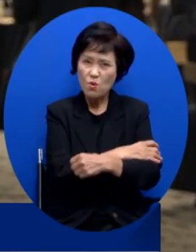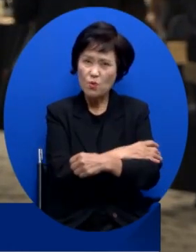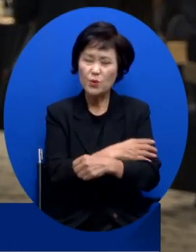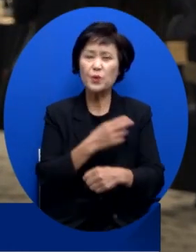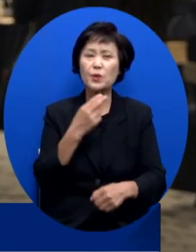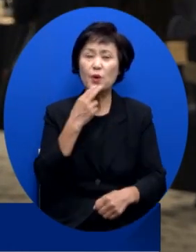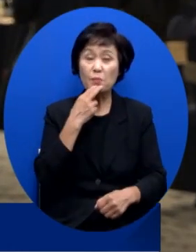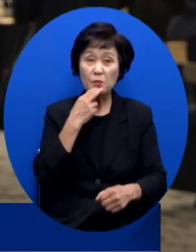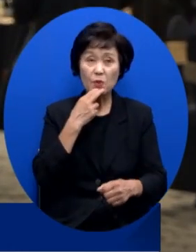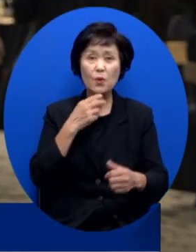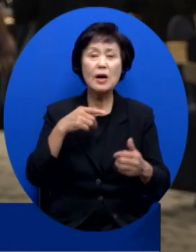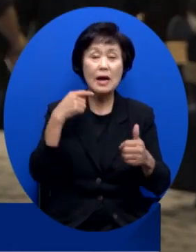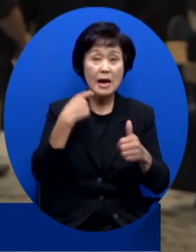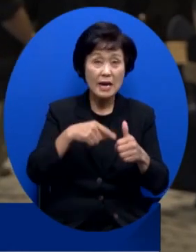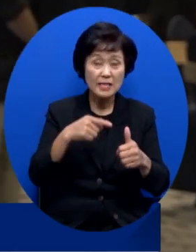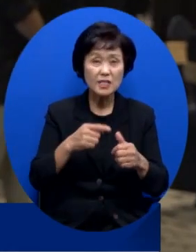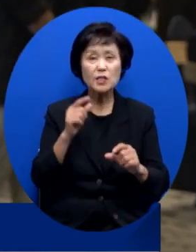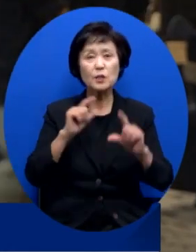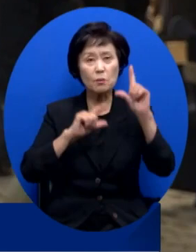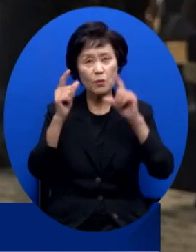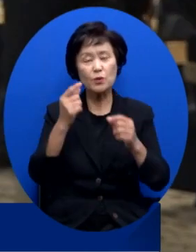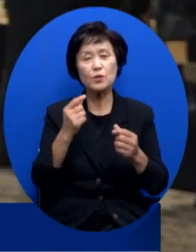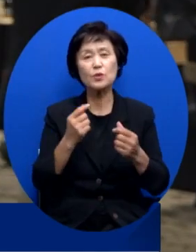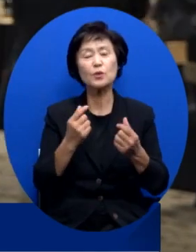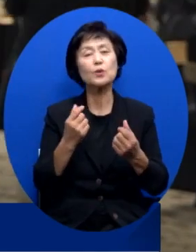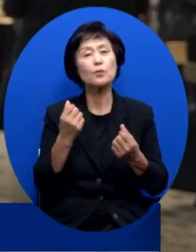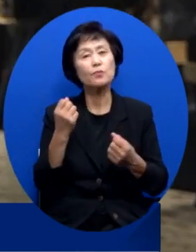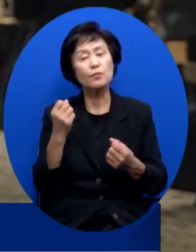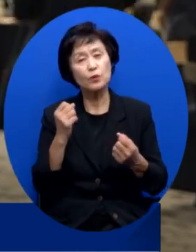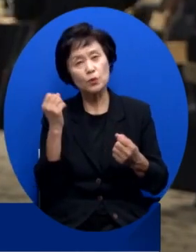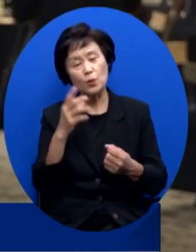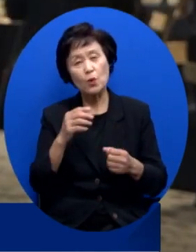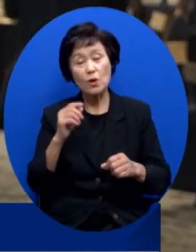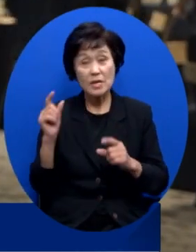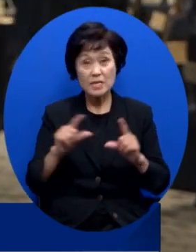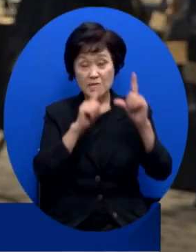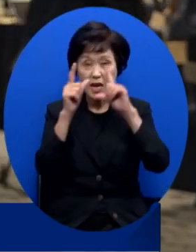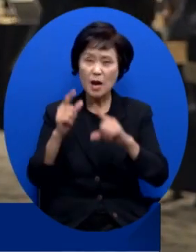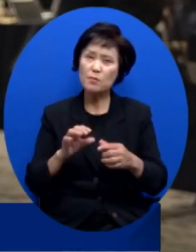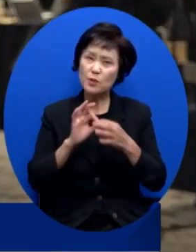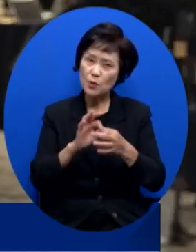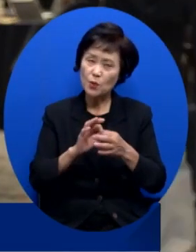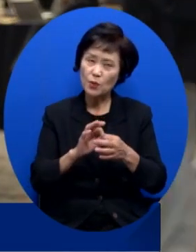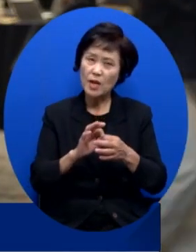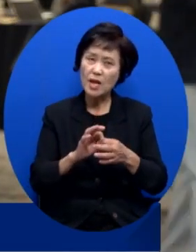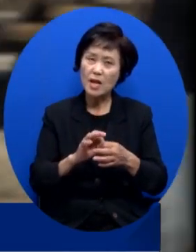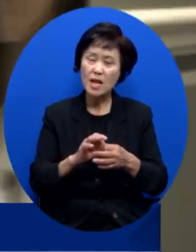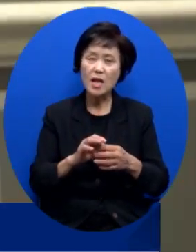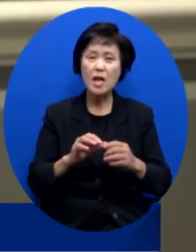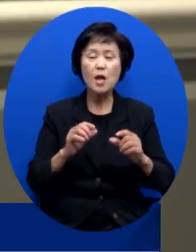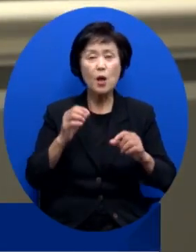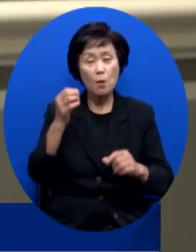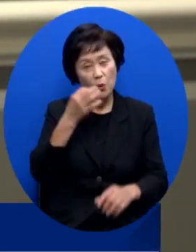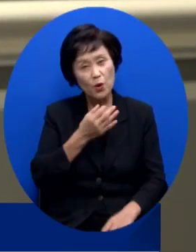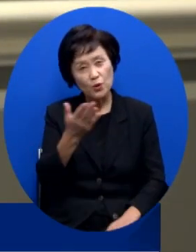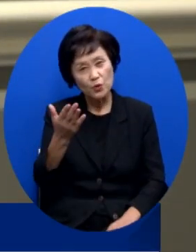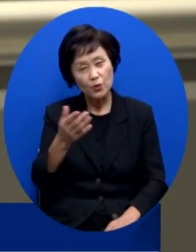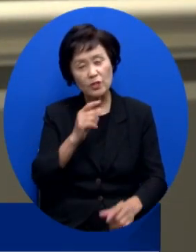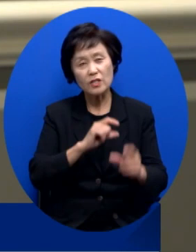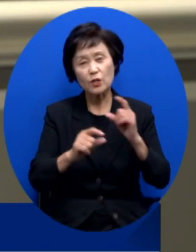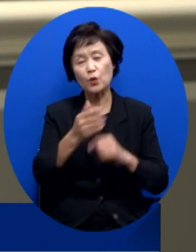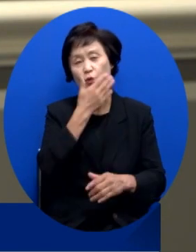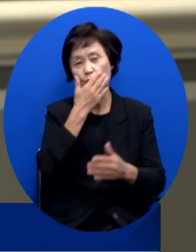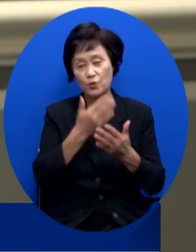가르치려는 그런 모습보다는 뭔가 행동이나 삶으로 보여주는 모습들이 믿음의 본을 보여 주시는 게 도움이 되지 않을까. 기독교에 대한